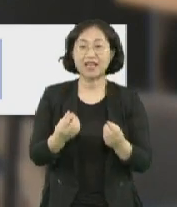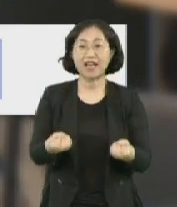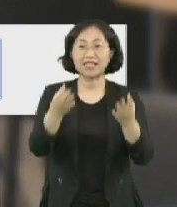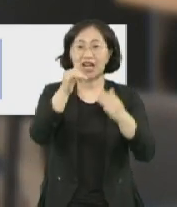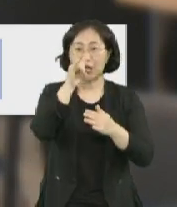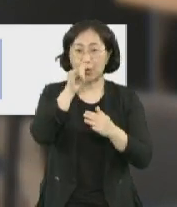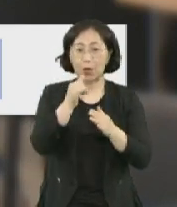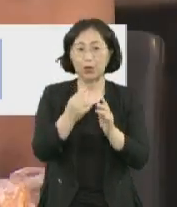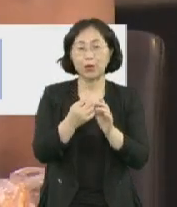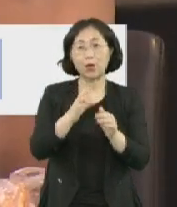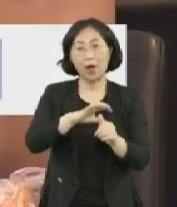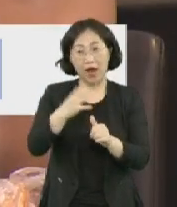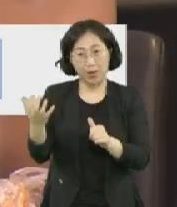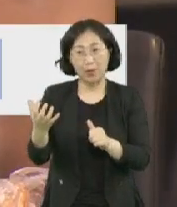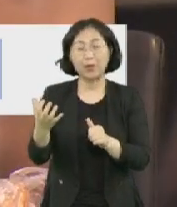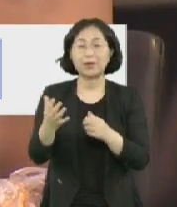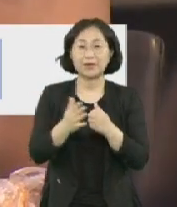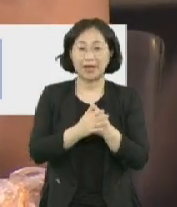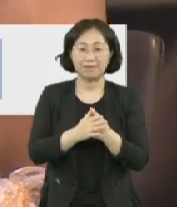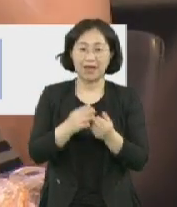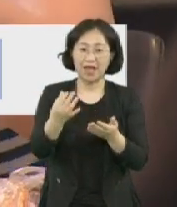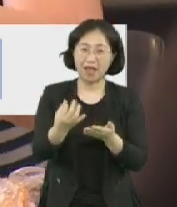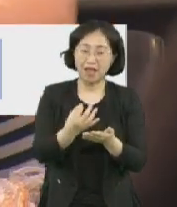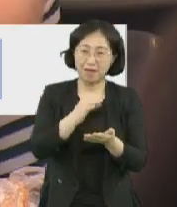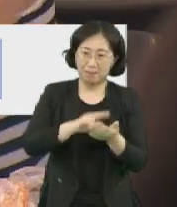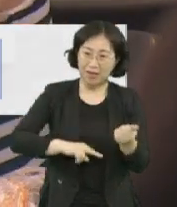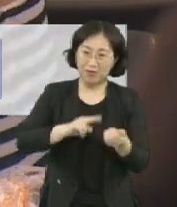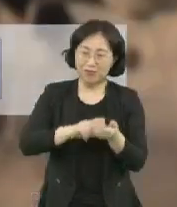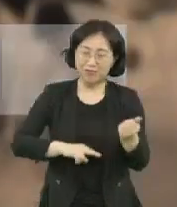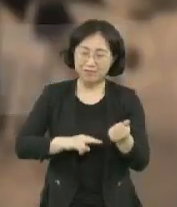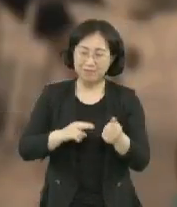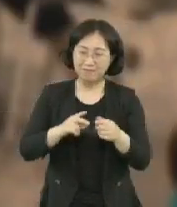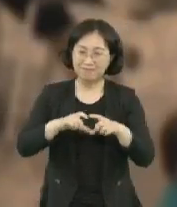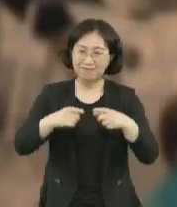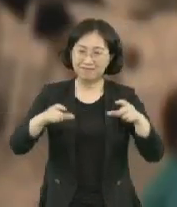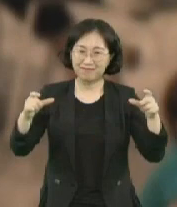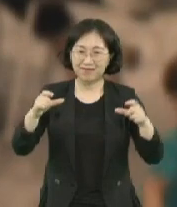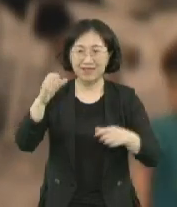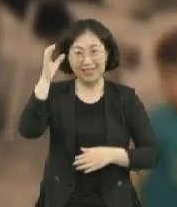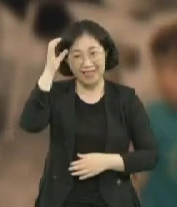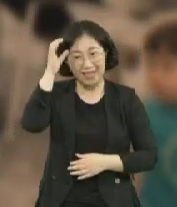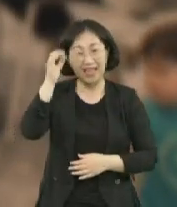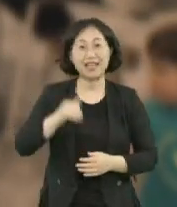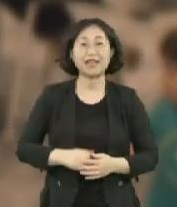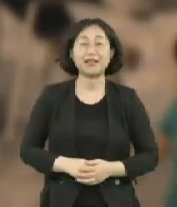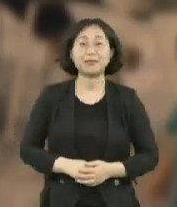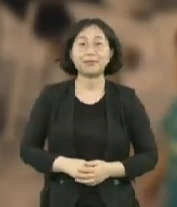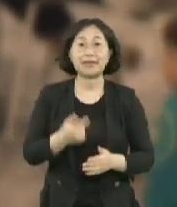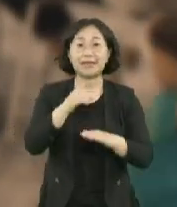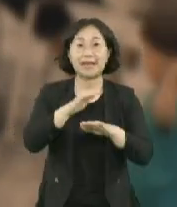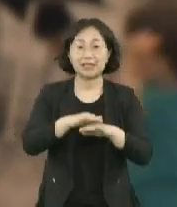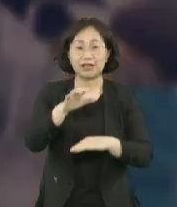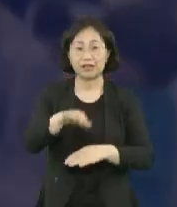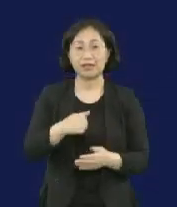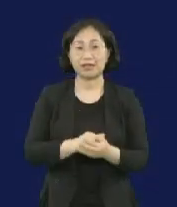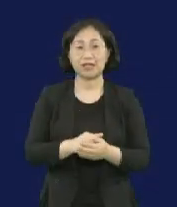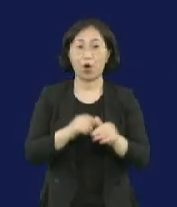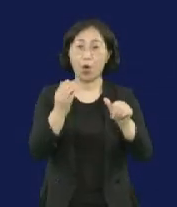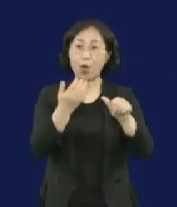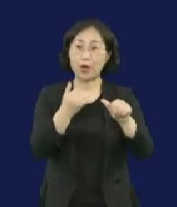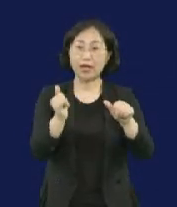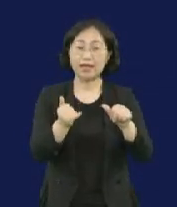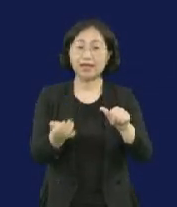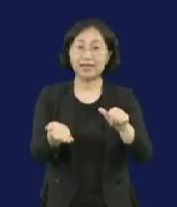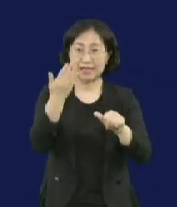두기가 완화되면서 매출 회복세가 가파르게 상승할 것으로 기대하고 있습니다. 대전의 경우 지난해 5인